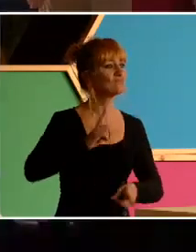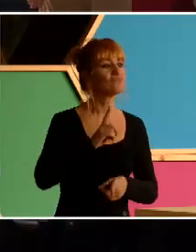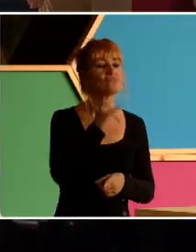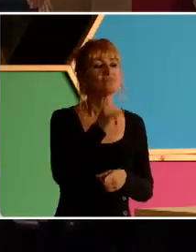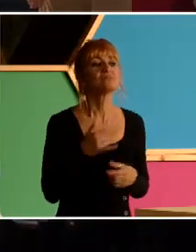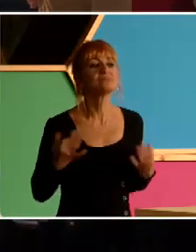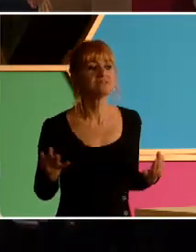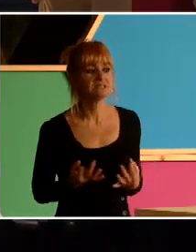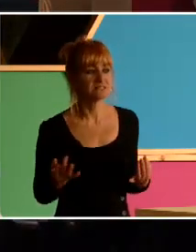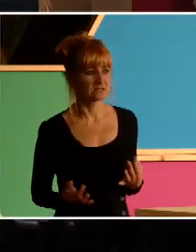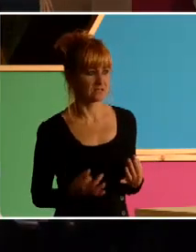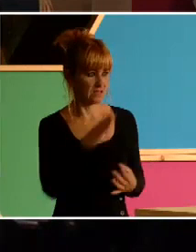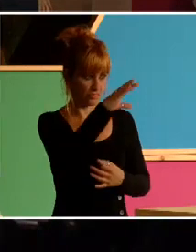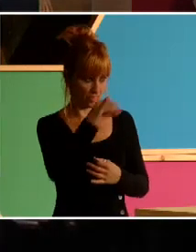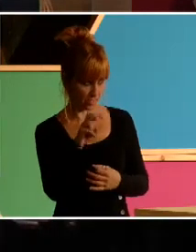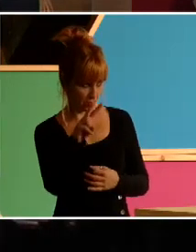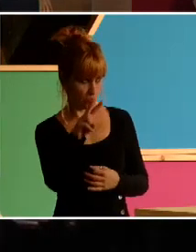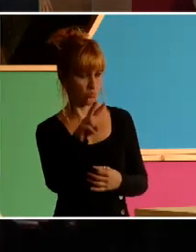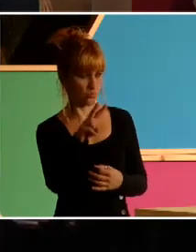i tampoc podien quedar amb impunitat.